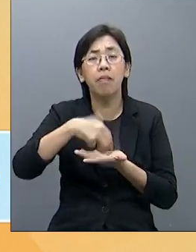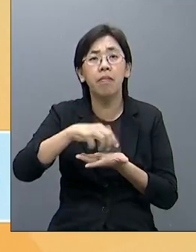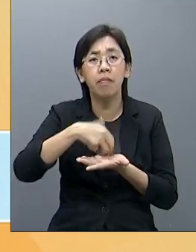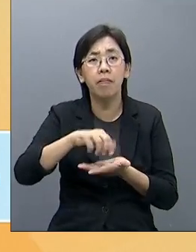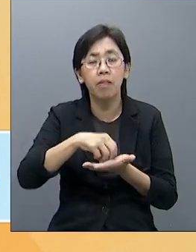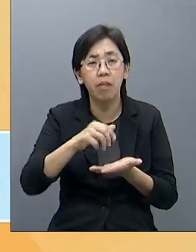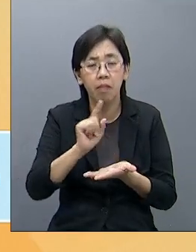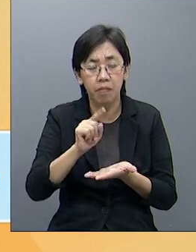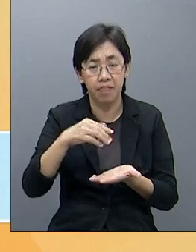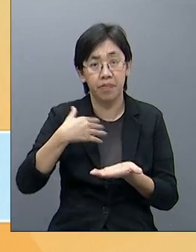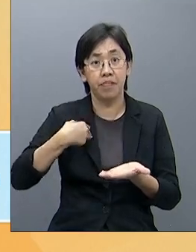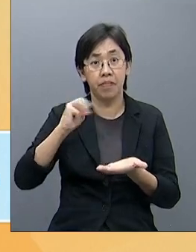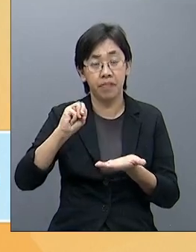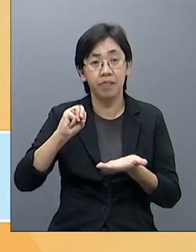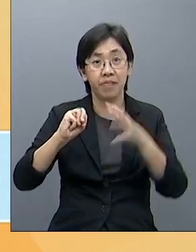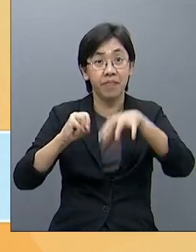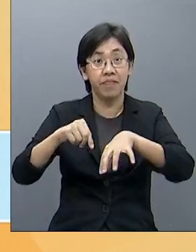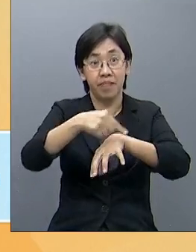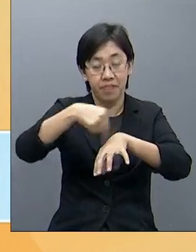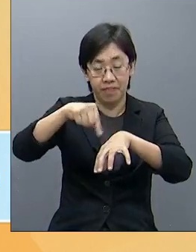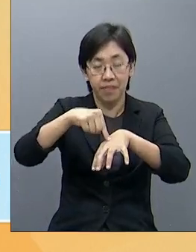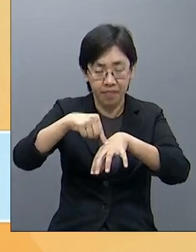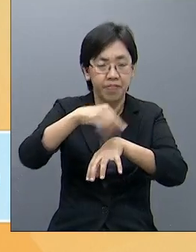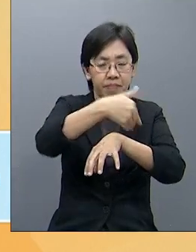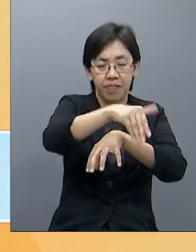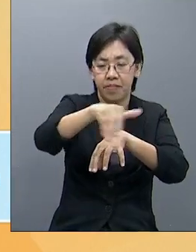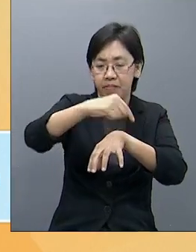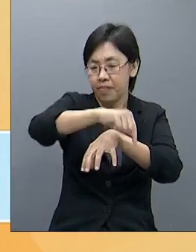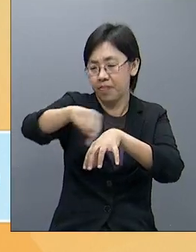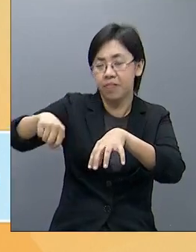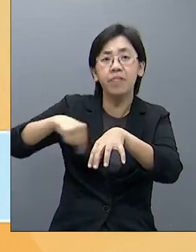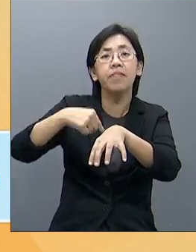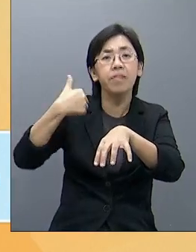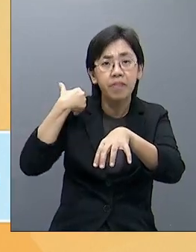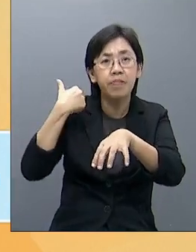ลเครื่องในมธโรเราก็เร่มขบเครื่องรบๆ ครั start